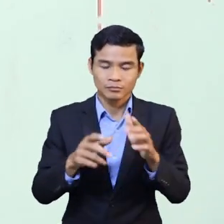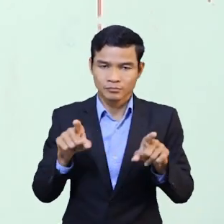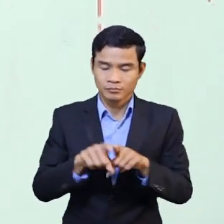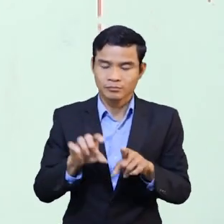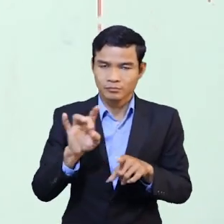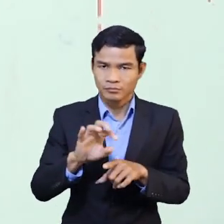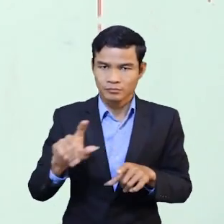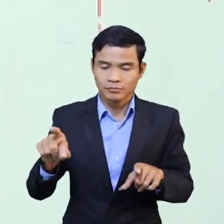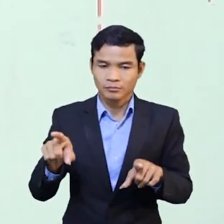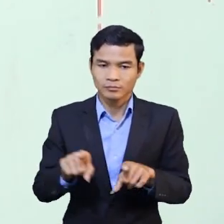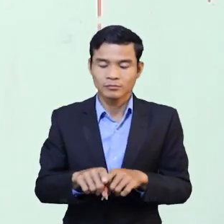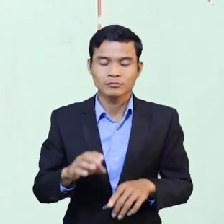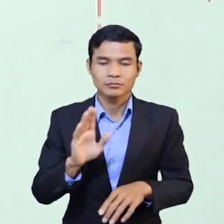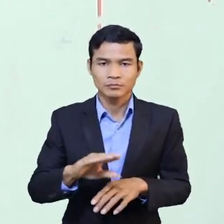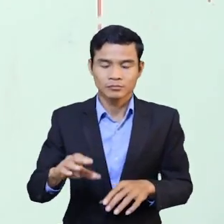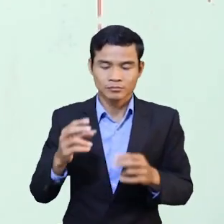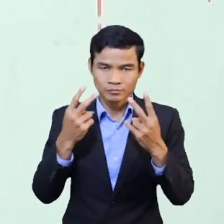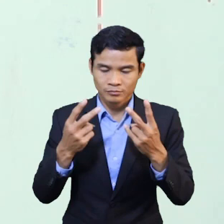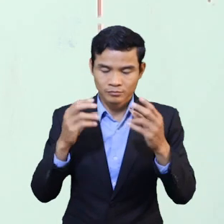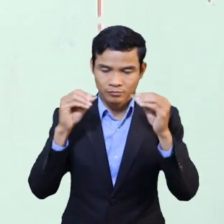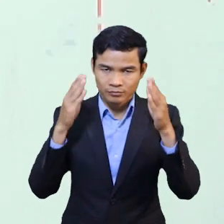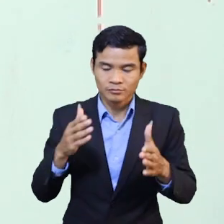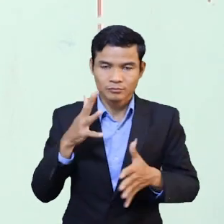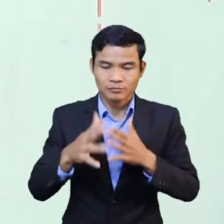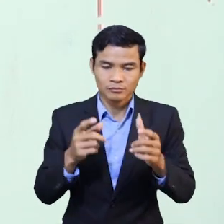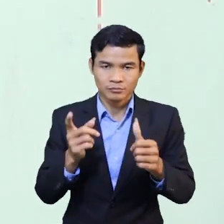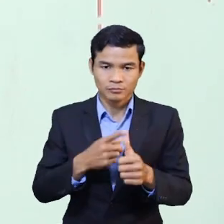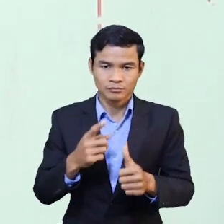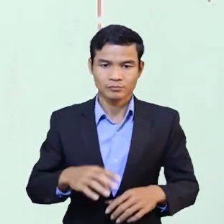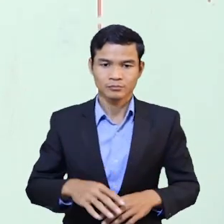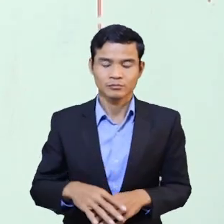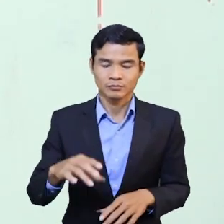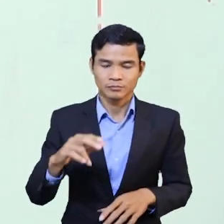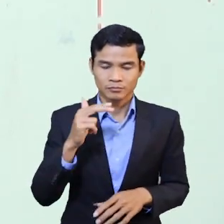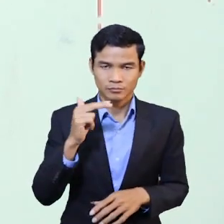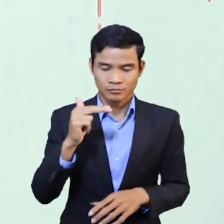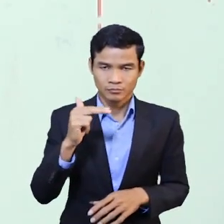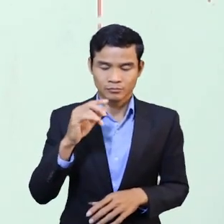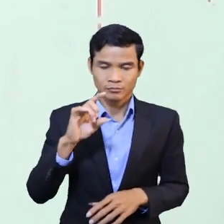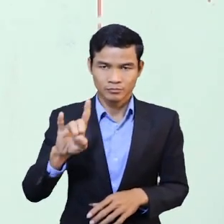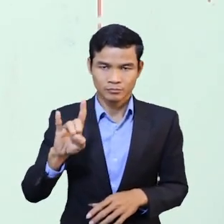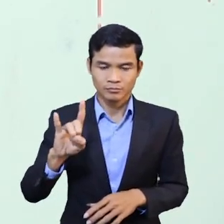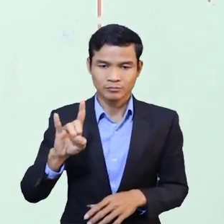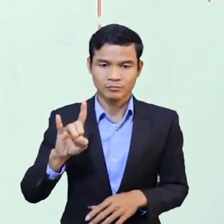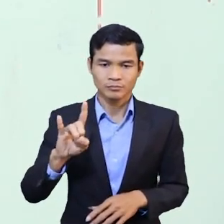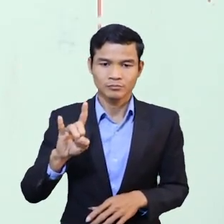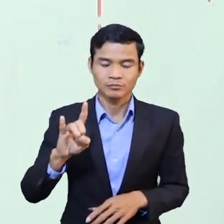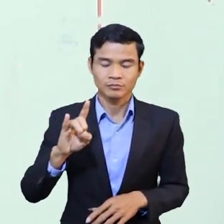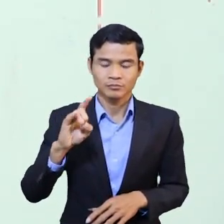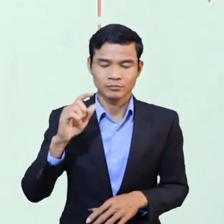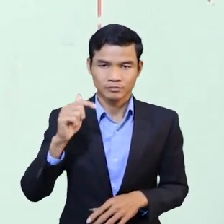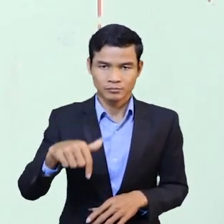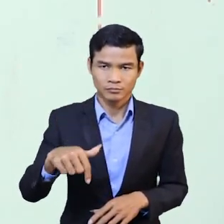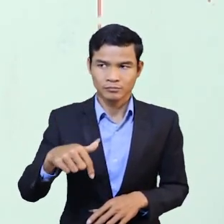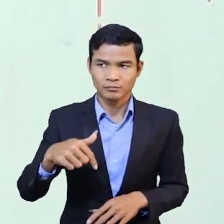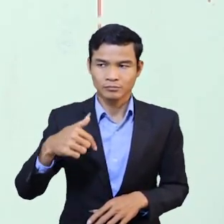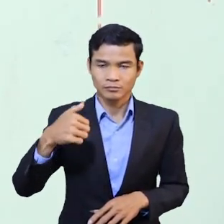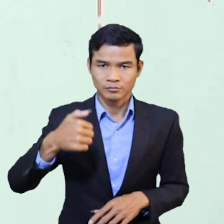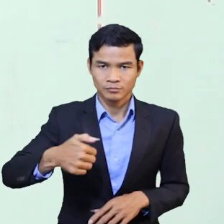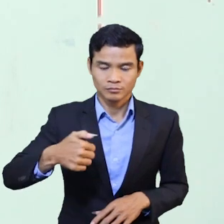lấy dân chập đam chà con sẽ đạp nè cửu ăn chơi cùng rú to nâng mố tùm ngô nâng